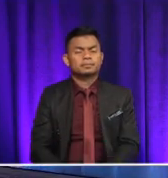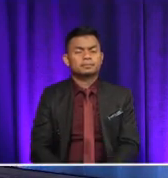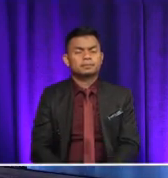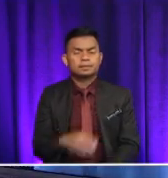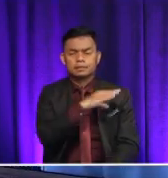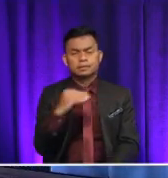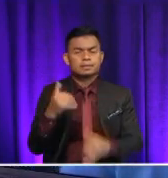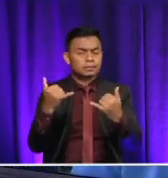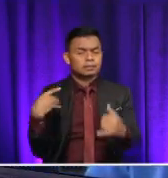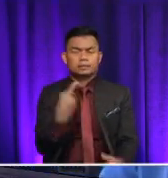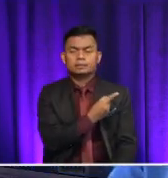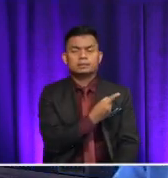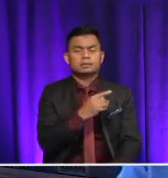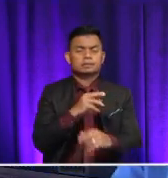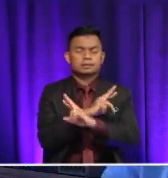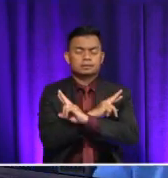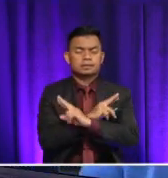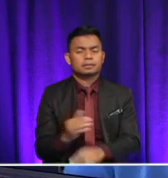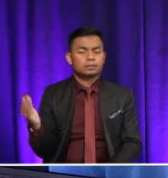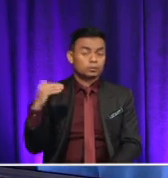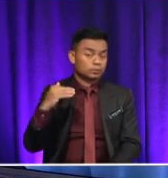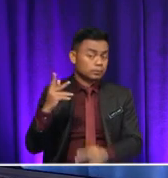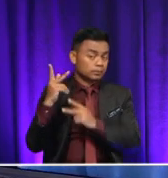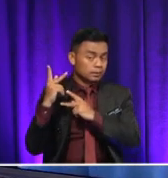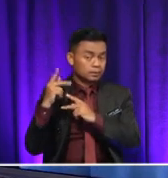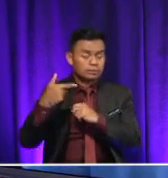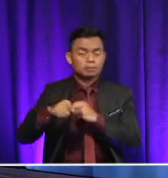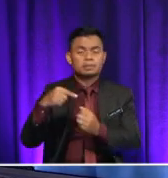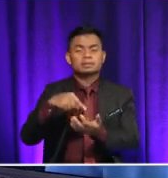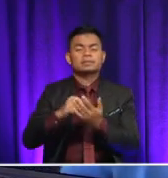ketika kembali 9 selepas ini di sukses SPF